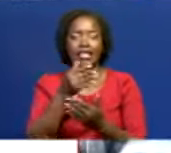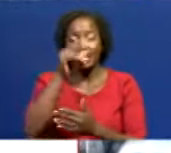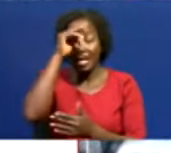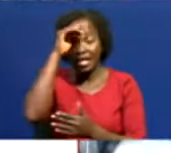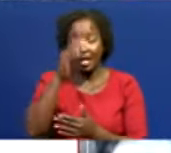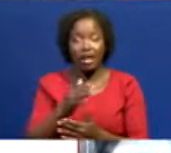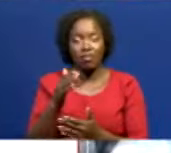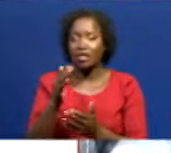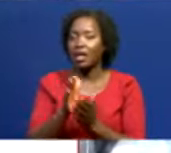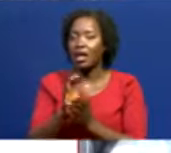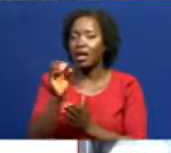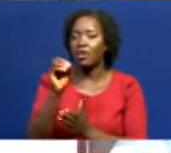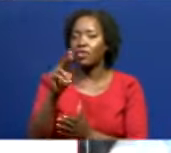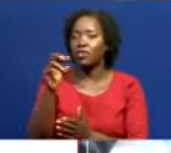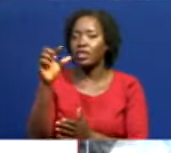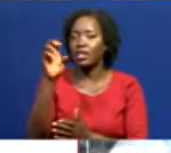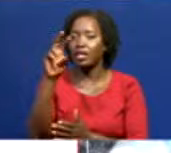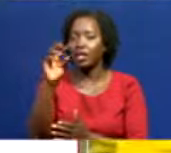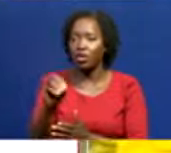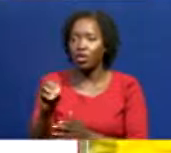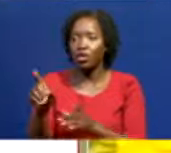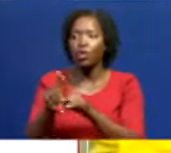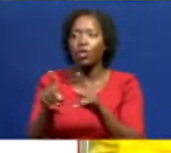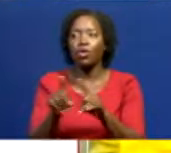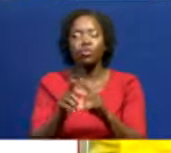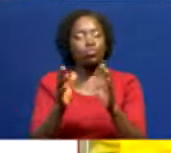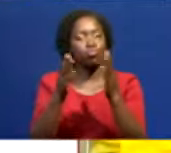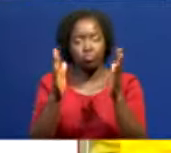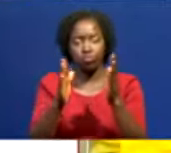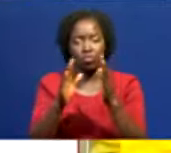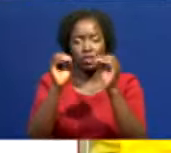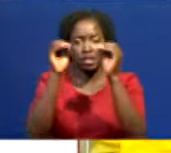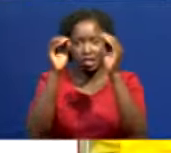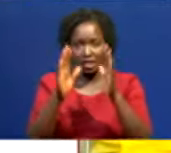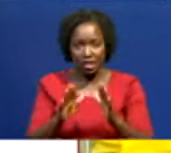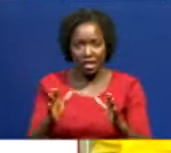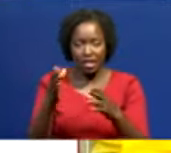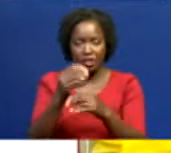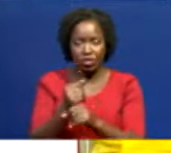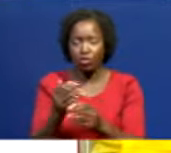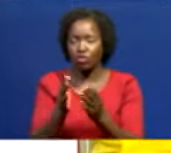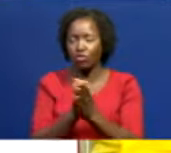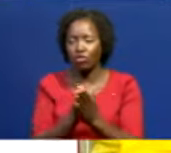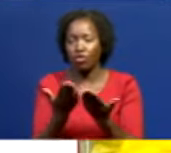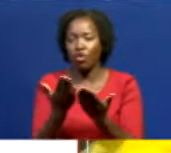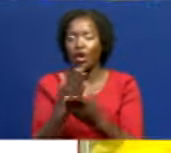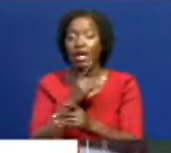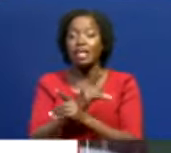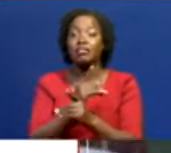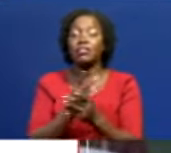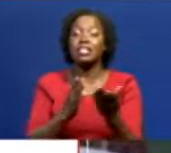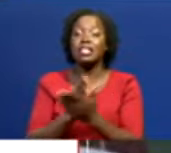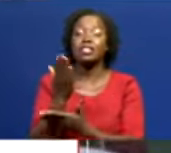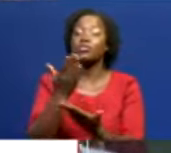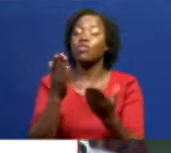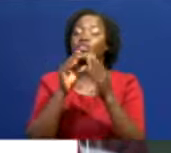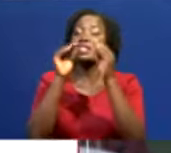wa kaunti hiyo James Orengo, ambaye pia amevipongeza vyama vya walimu nchini kwa kuzitetea haki za walimu. For